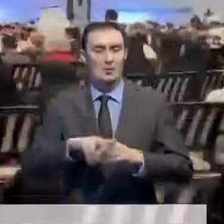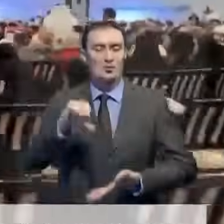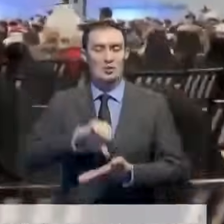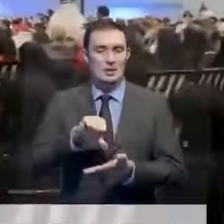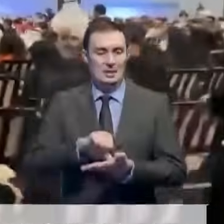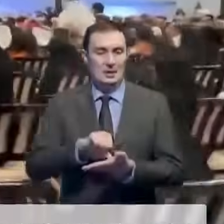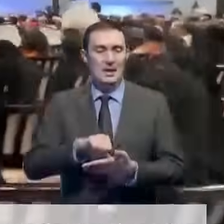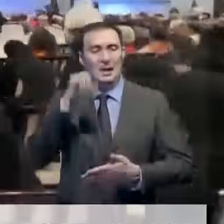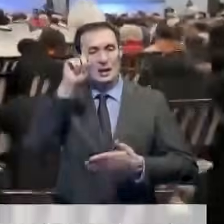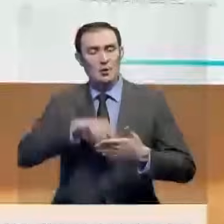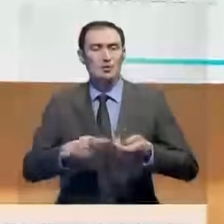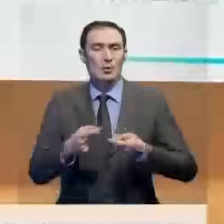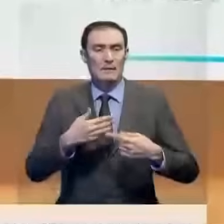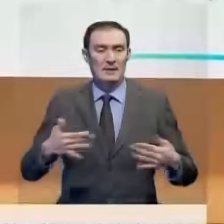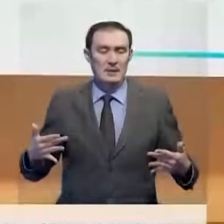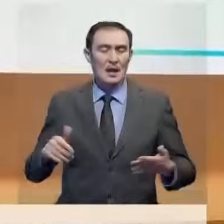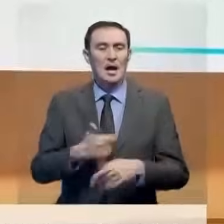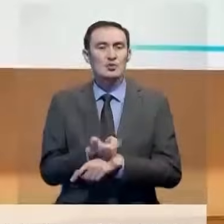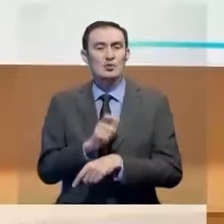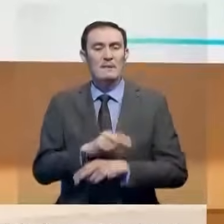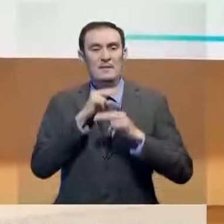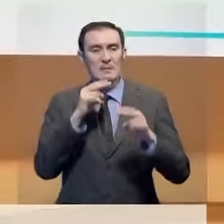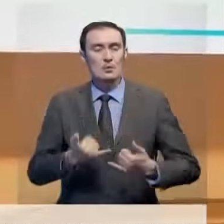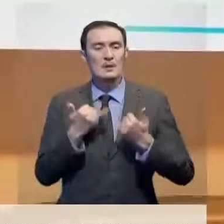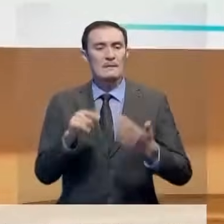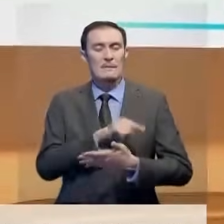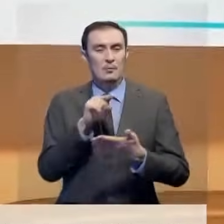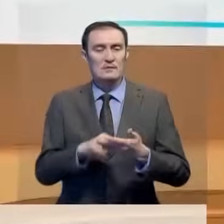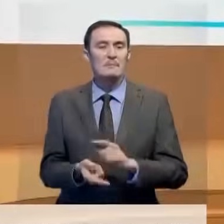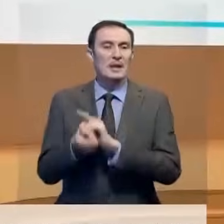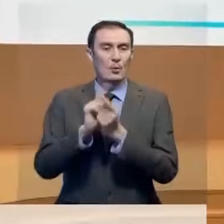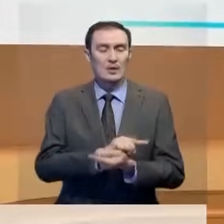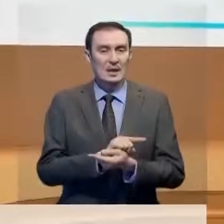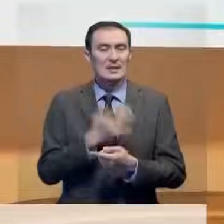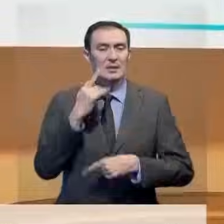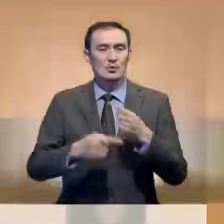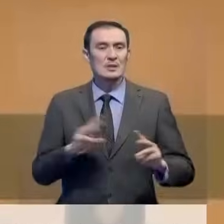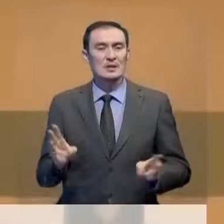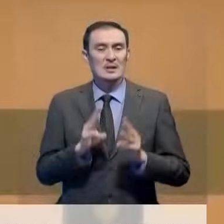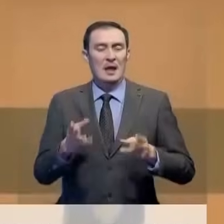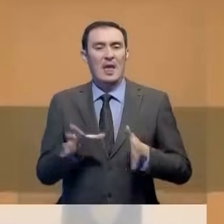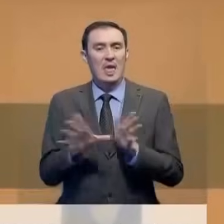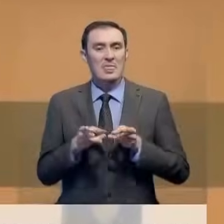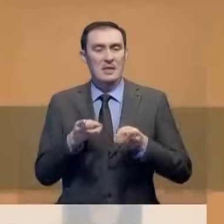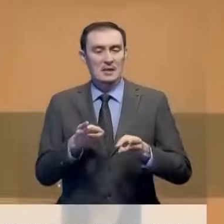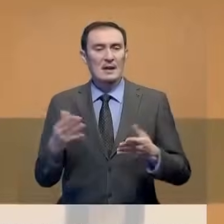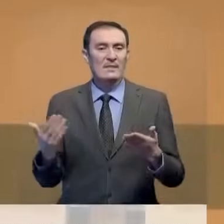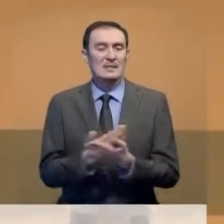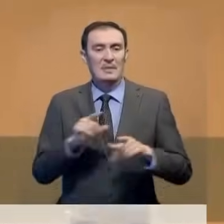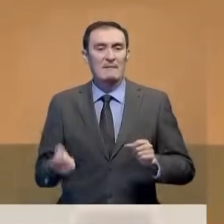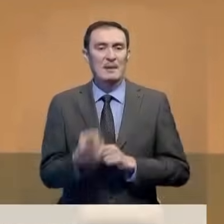участники, религиозные лидеры, особое внимание уделили вопросу перехода от традиционных источников энергии к